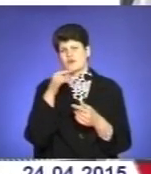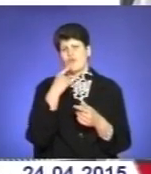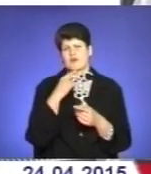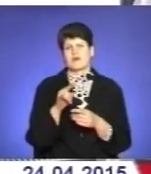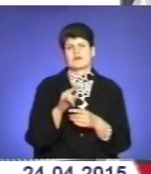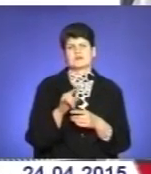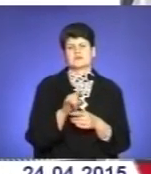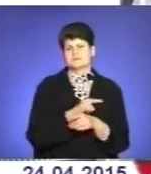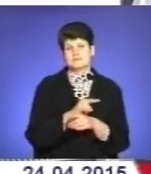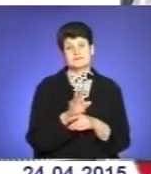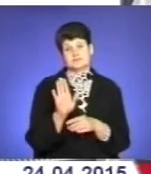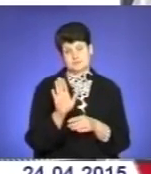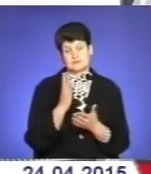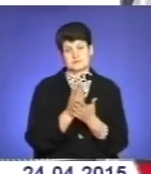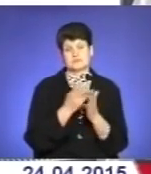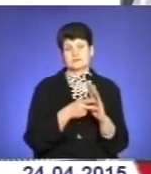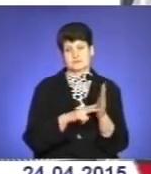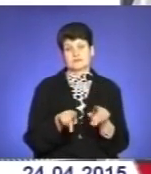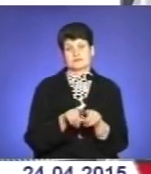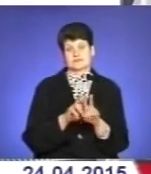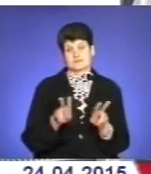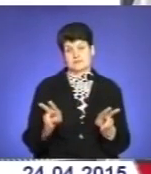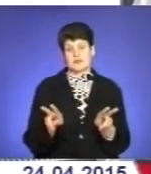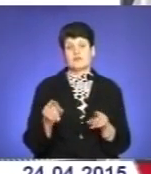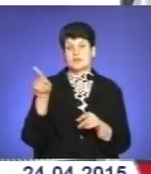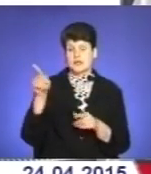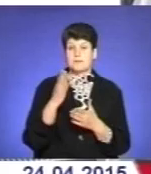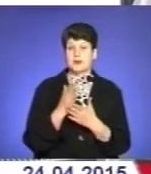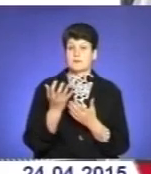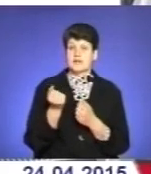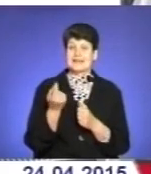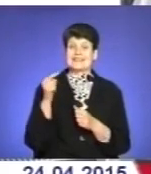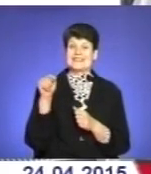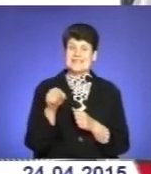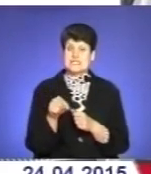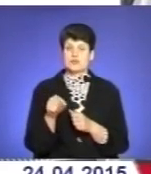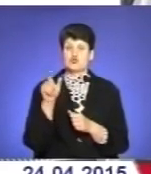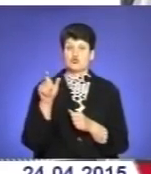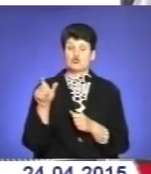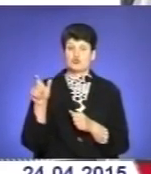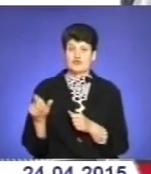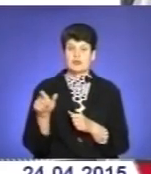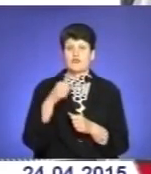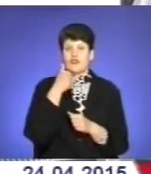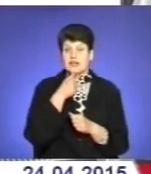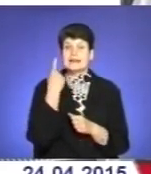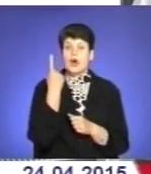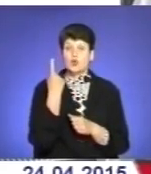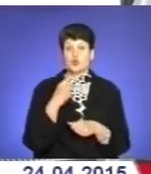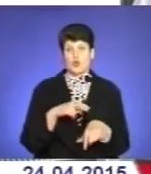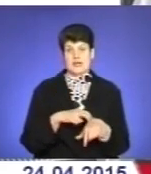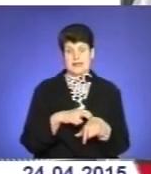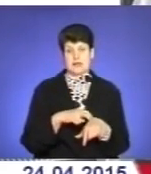хаотично. Вони мають прийняти 1000 чоловік в рік на одного лікаря, дерматолога. В